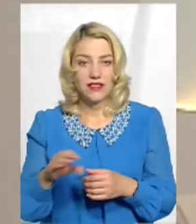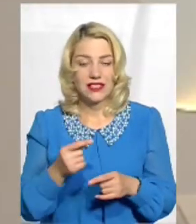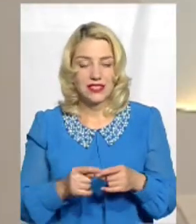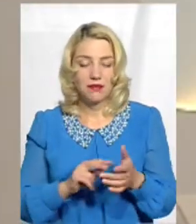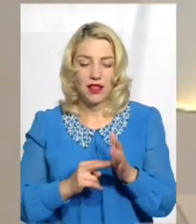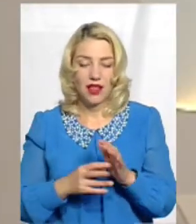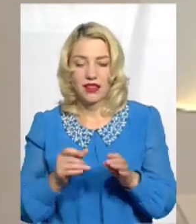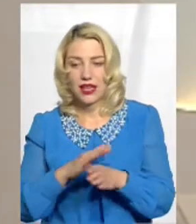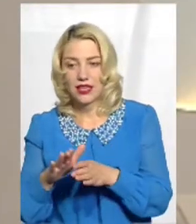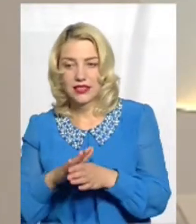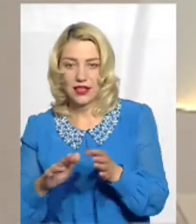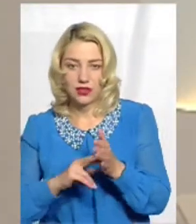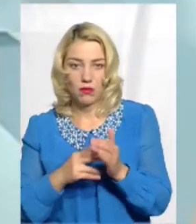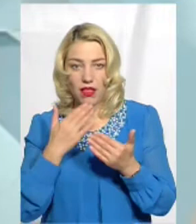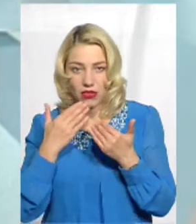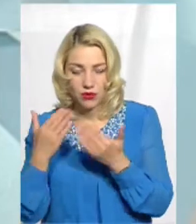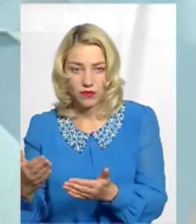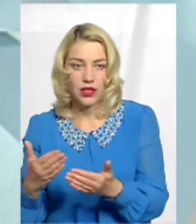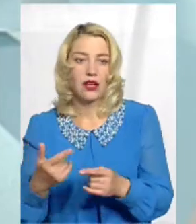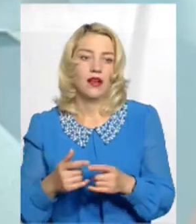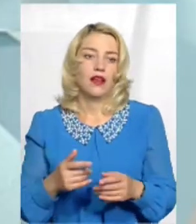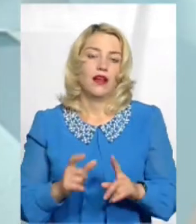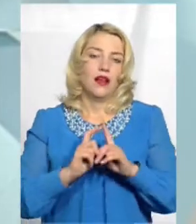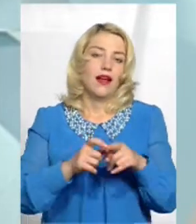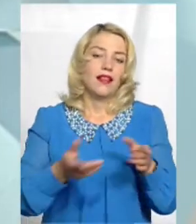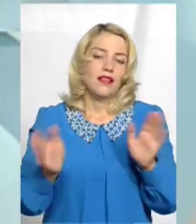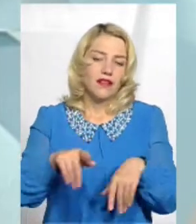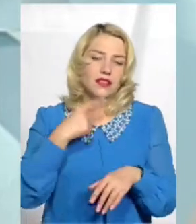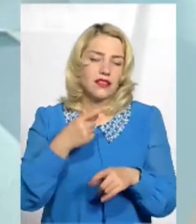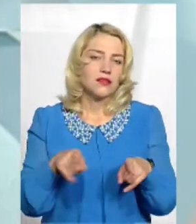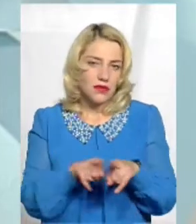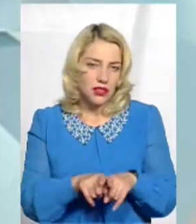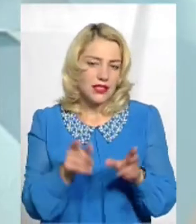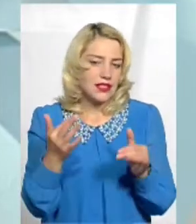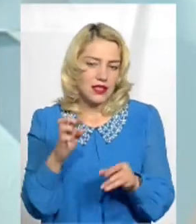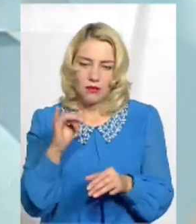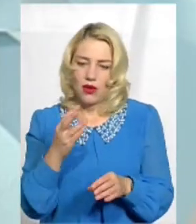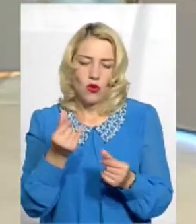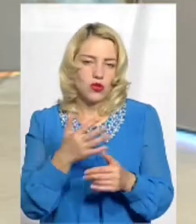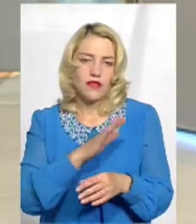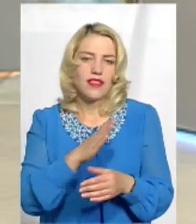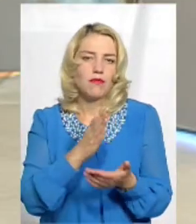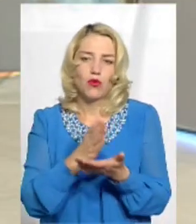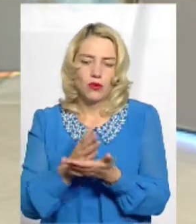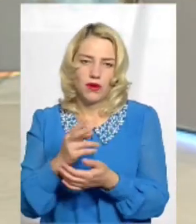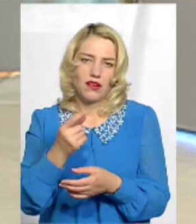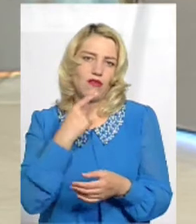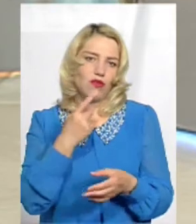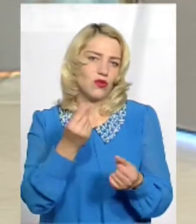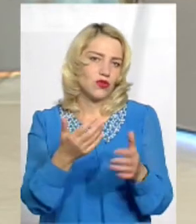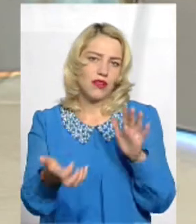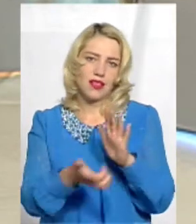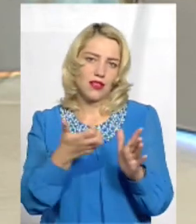плани, реалізацію планів? Давайте скажемо так, скільки б коштів не було, завжди всі говорять, що коштів є недостатньо. Я говорю про те,